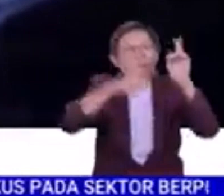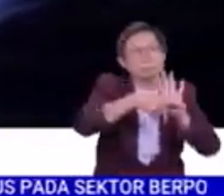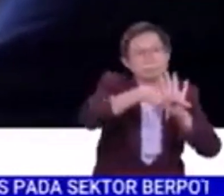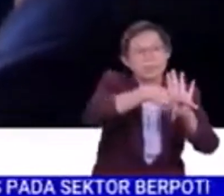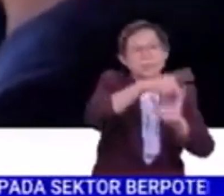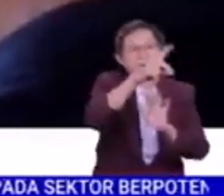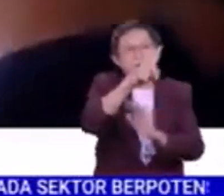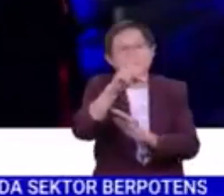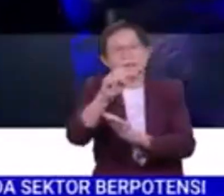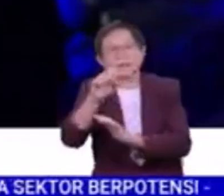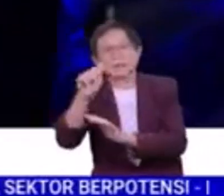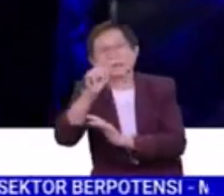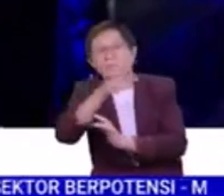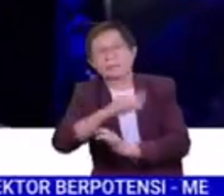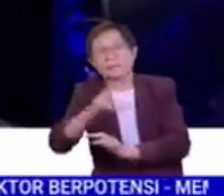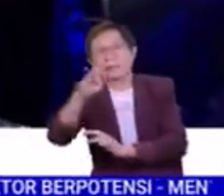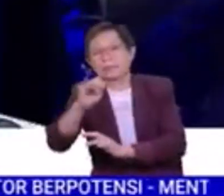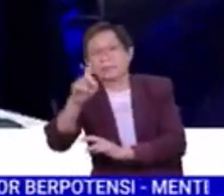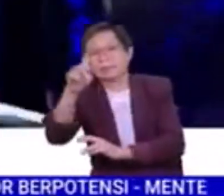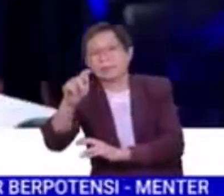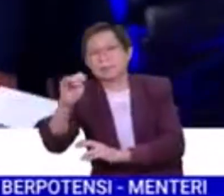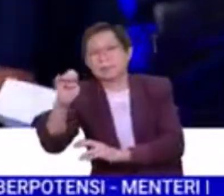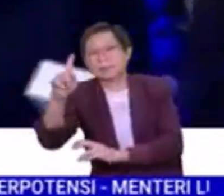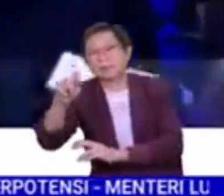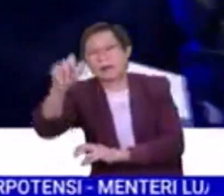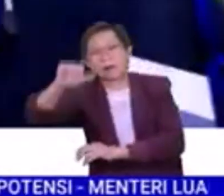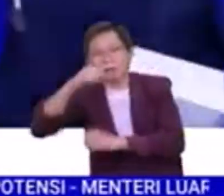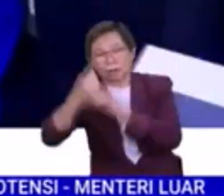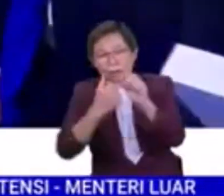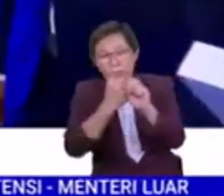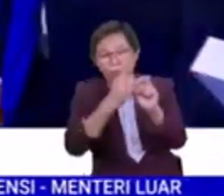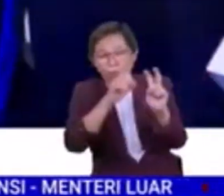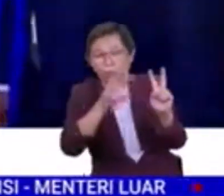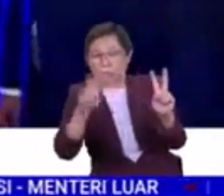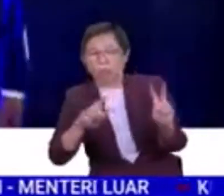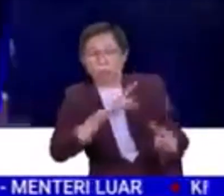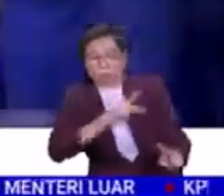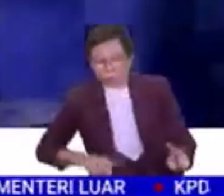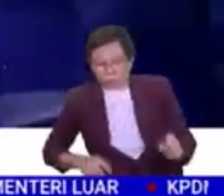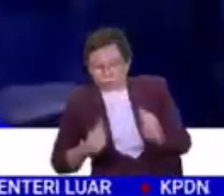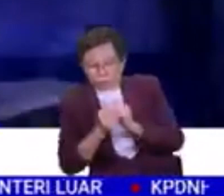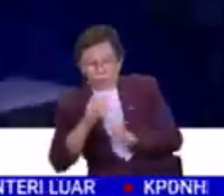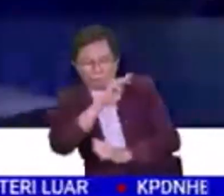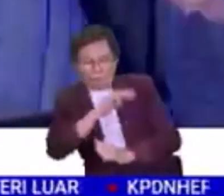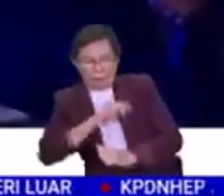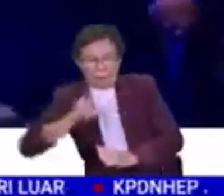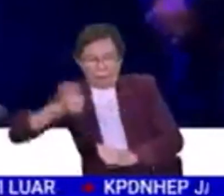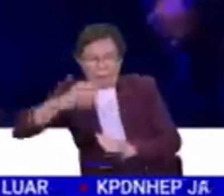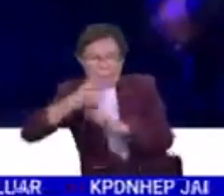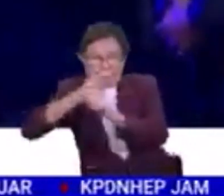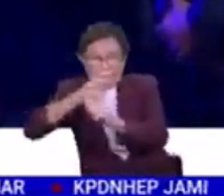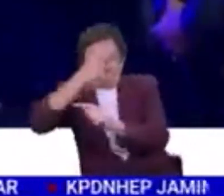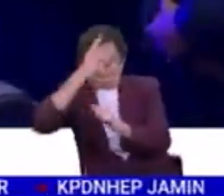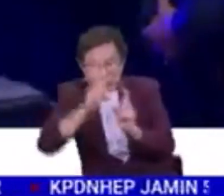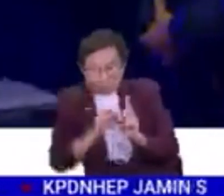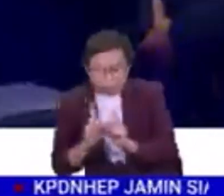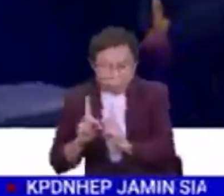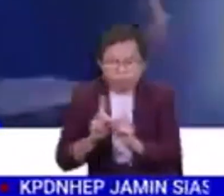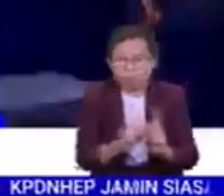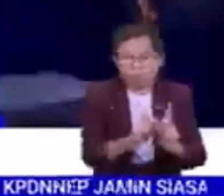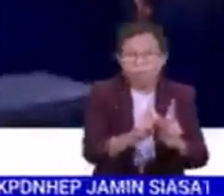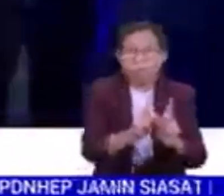pameran JCC dan natsec Asia 2022 vaginda diiringi masih kanan pertahanan Datuk Seri hishammuddin Tun Hussein